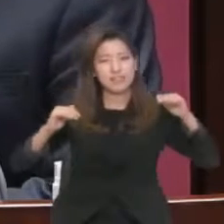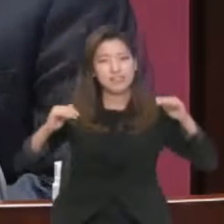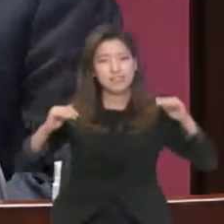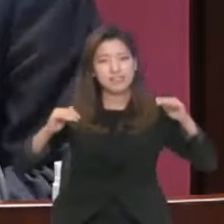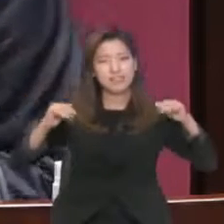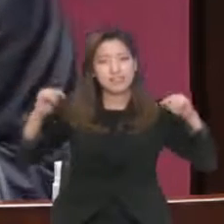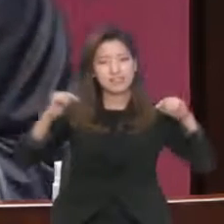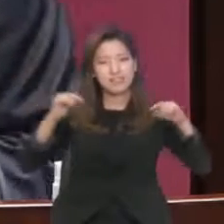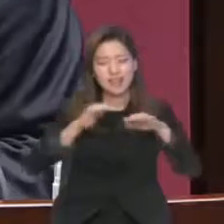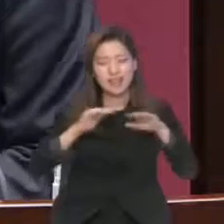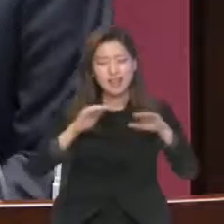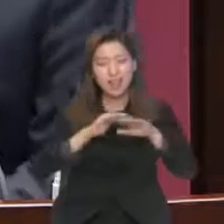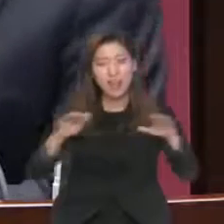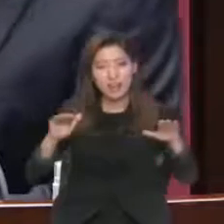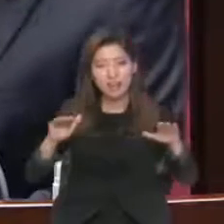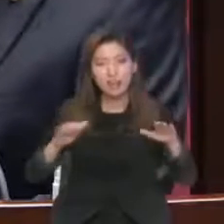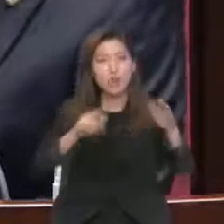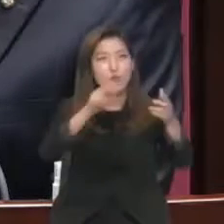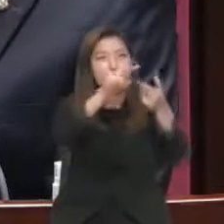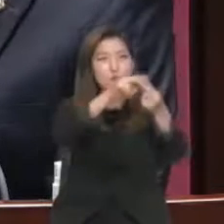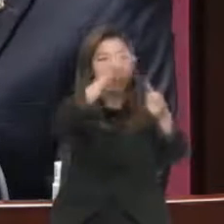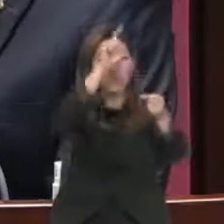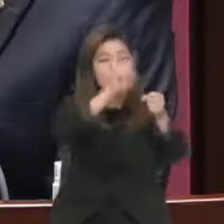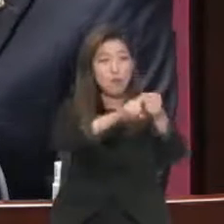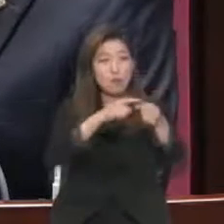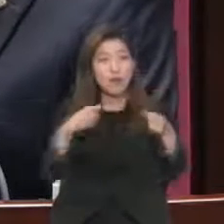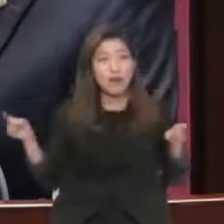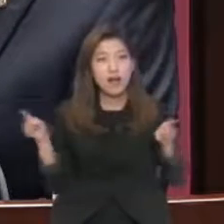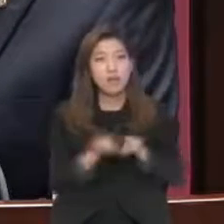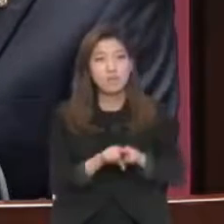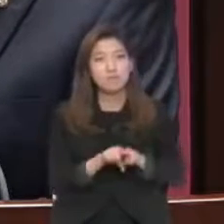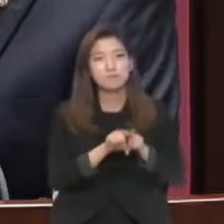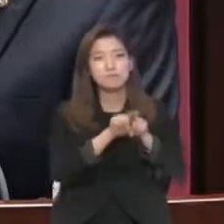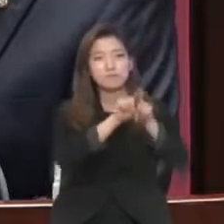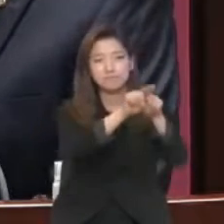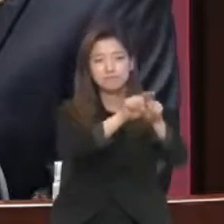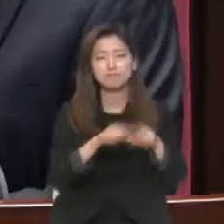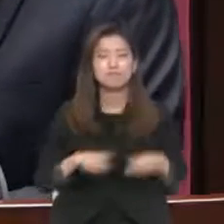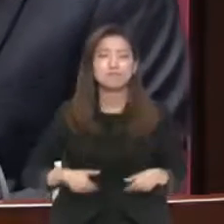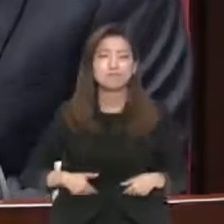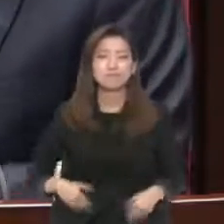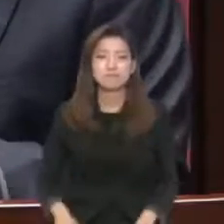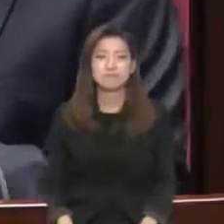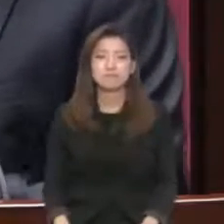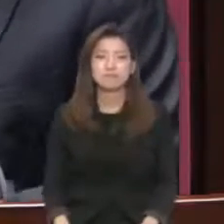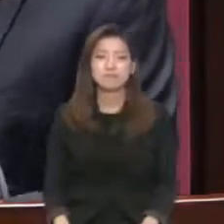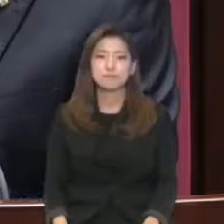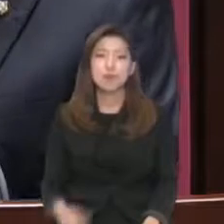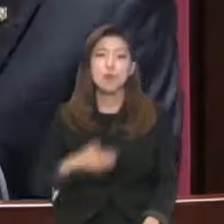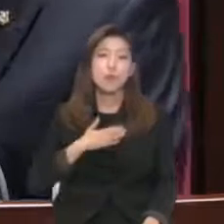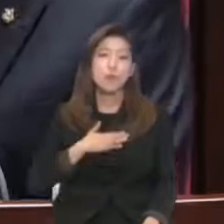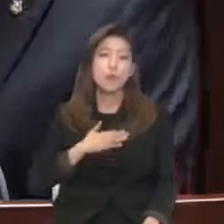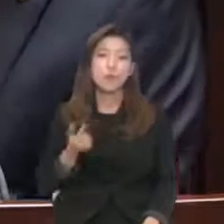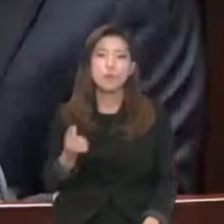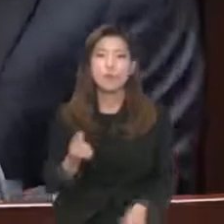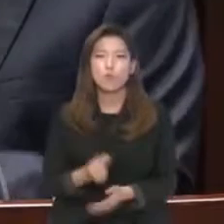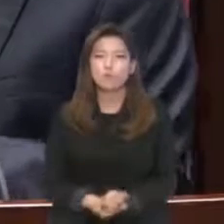공동의 과제를 향해서 공동의 목표를 향해서 함께 나갈 수 있는 거 아니냐 이렇게 기대하고 있습니다. 네, 저도 같은 기대를 하고